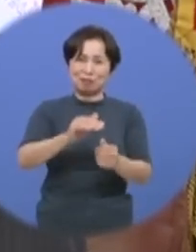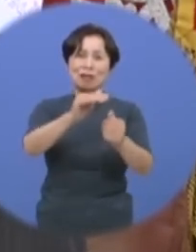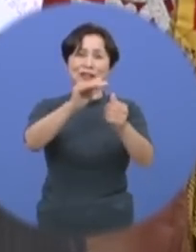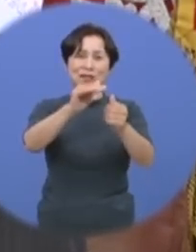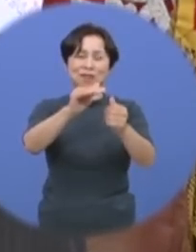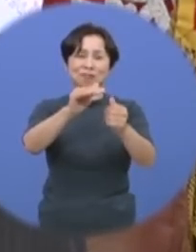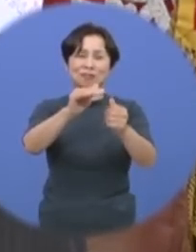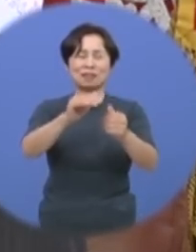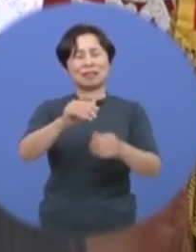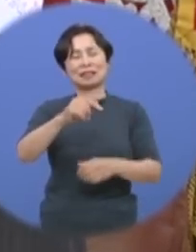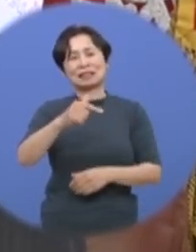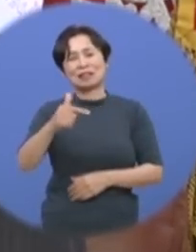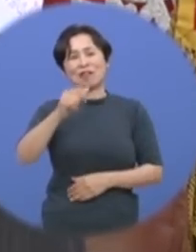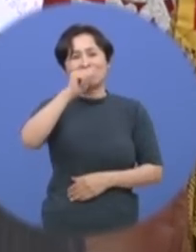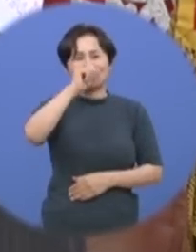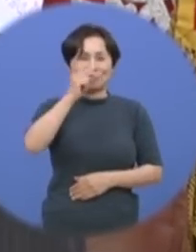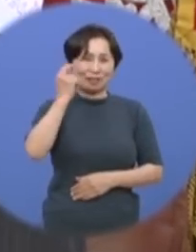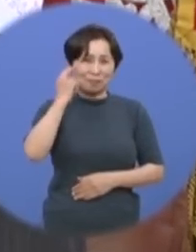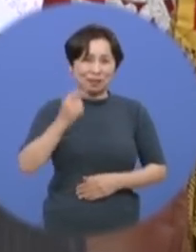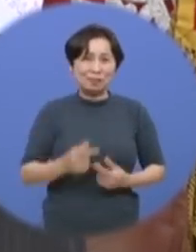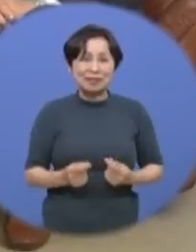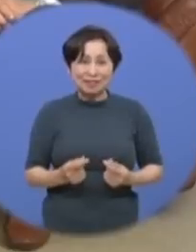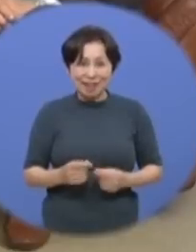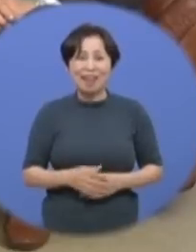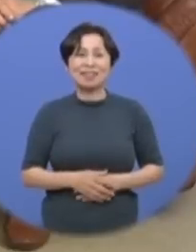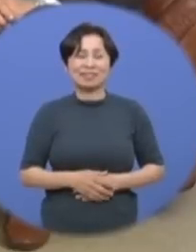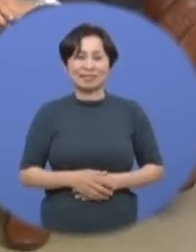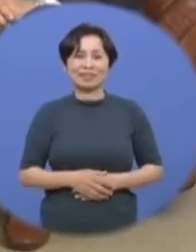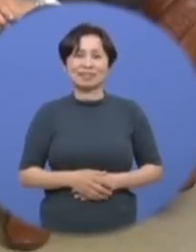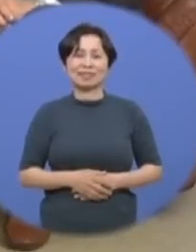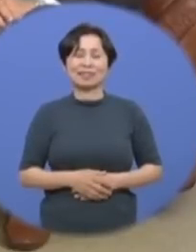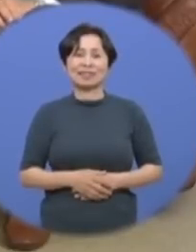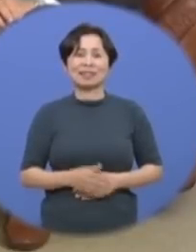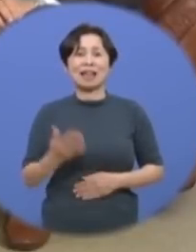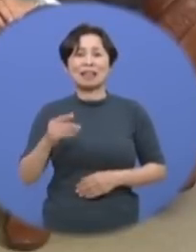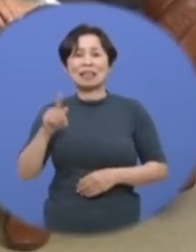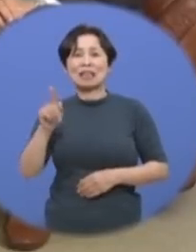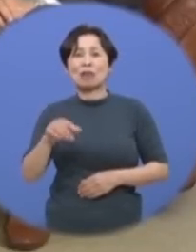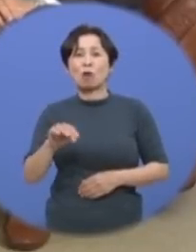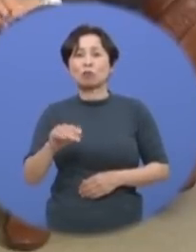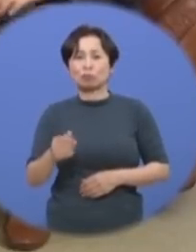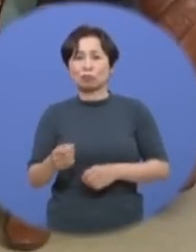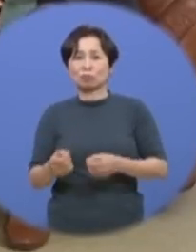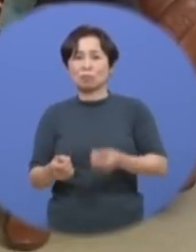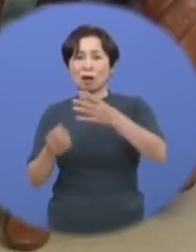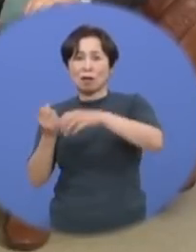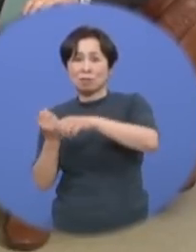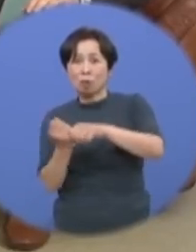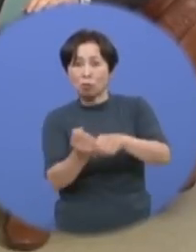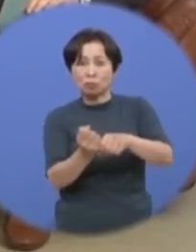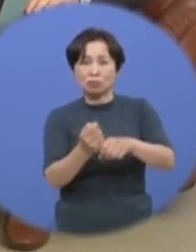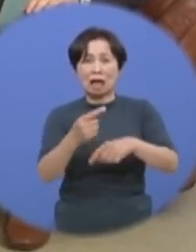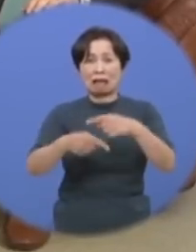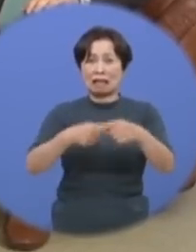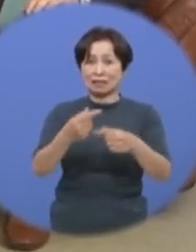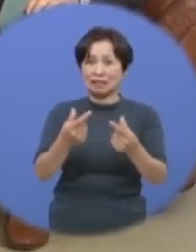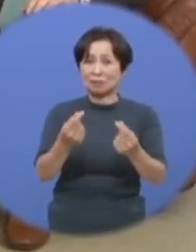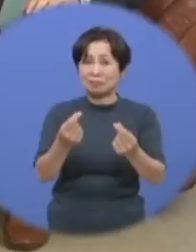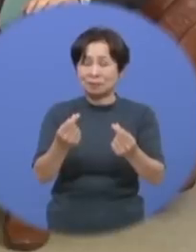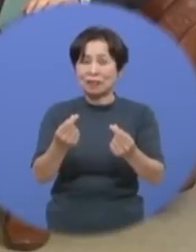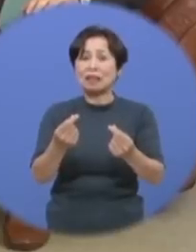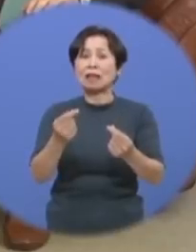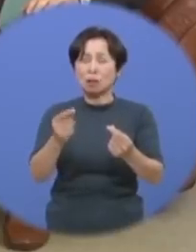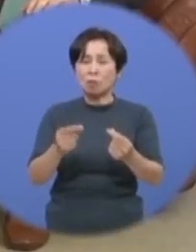非常にいいことじゃないかなと思うんですね先ほどドックの話がありましたねで号引退の時の言葉が